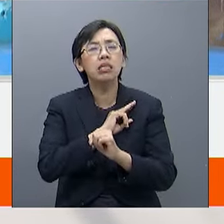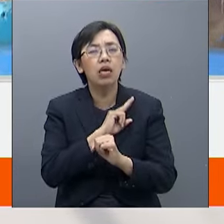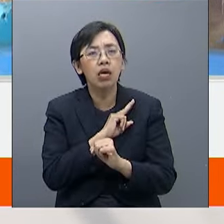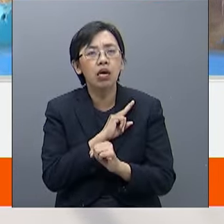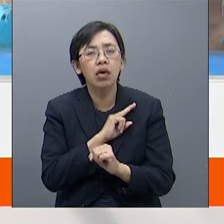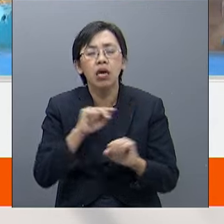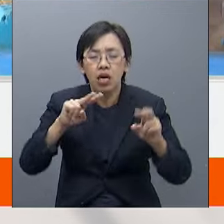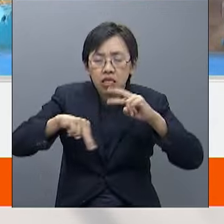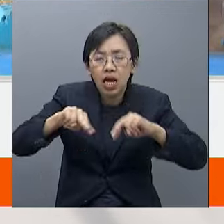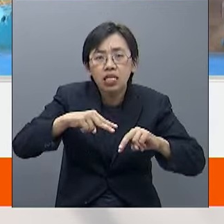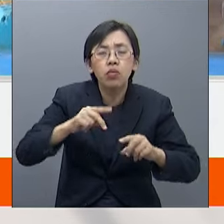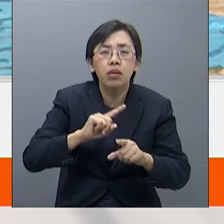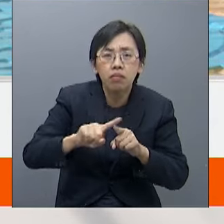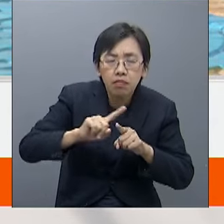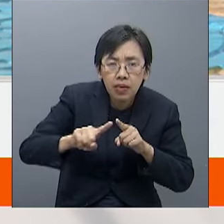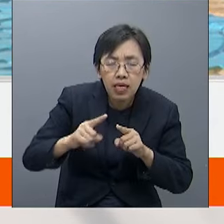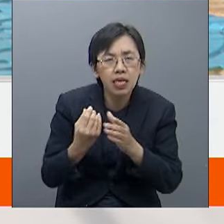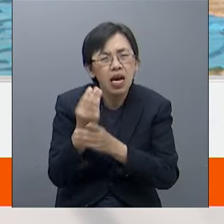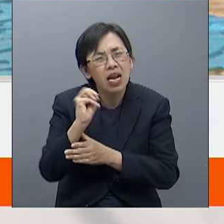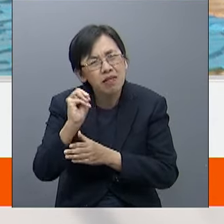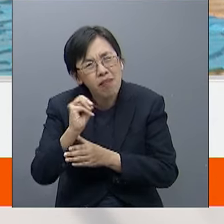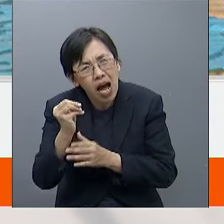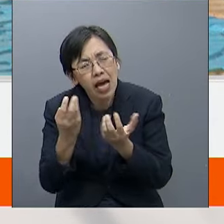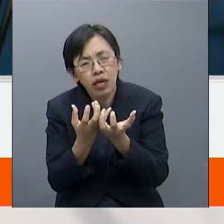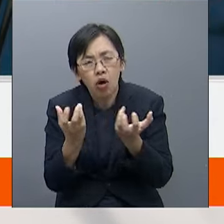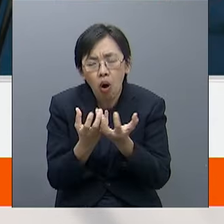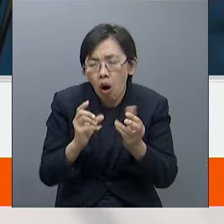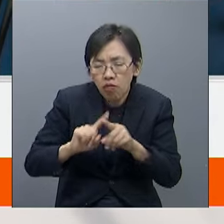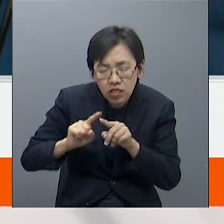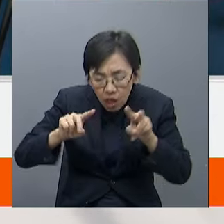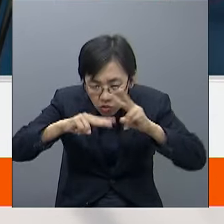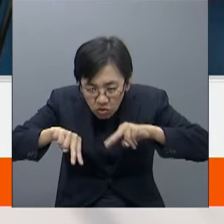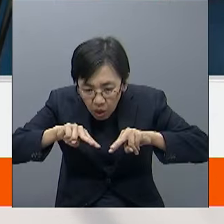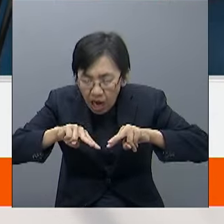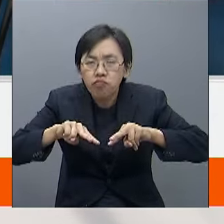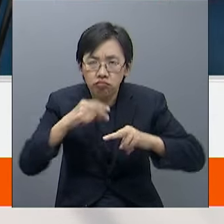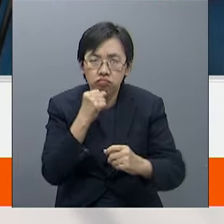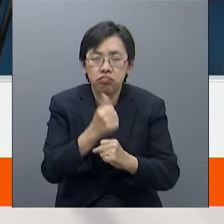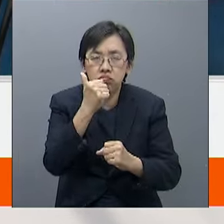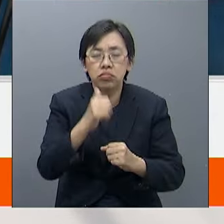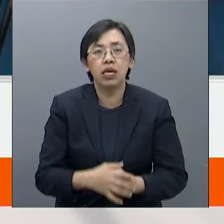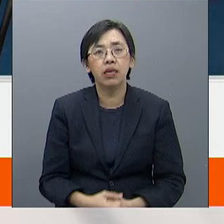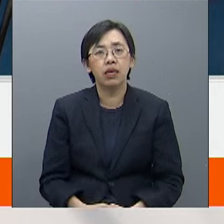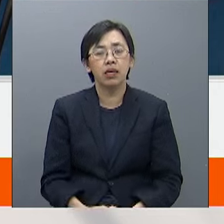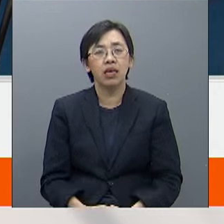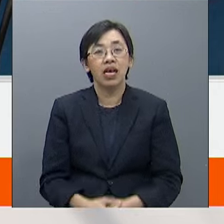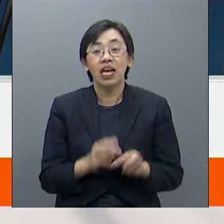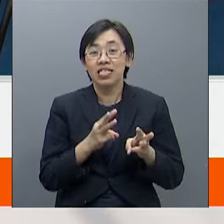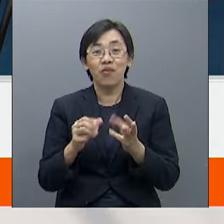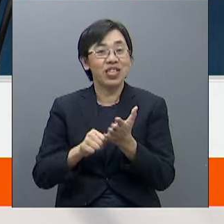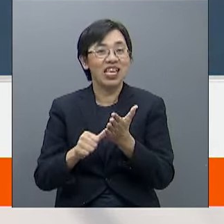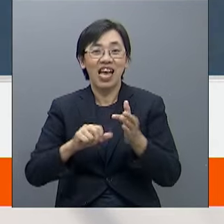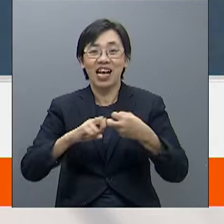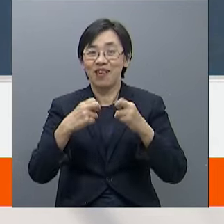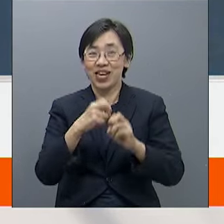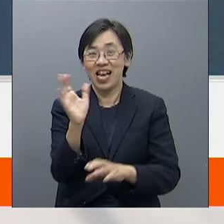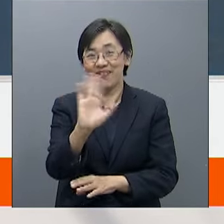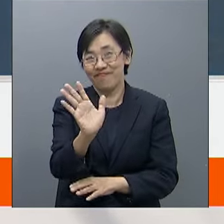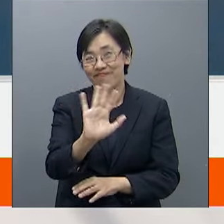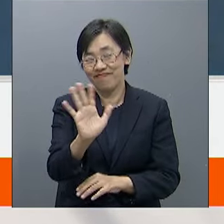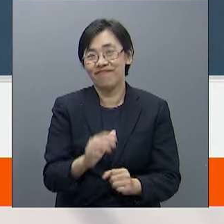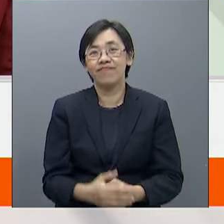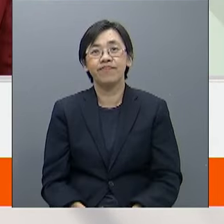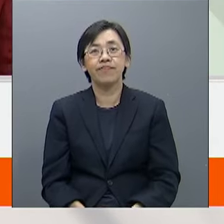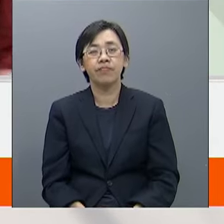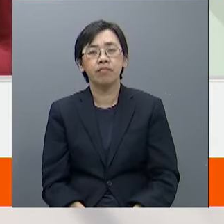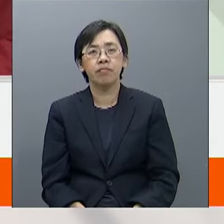มอคิดว่าก็เป็นสิ่งที่ก็ควรจะทำได้ ค่ะค่ะอันนี้มันรวมไปถึง แต่มันไม่ใช่ทางแก้ปัญหาเนาะ ค่ะอันนี้มันอ